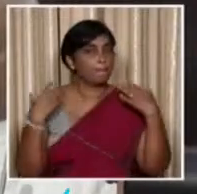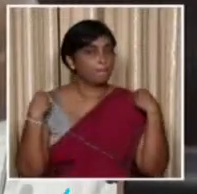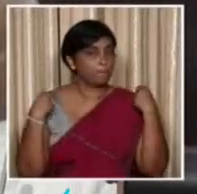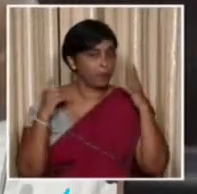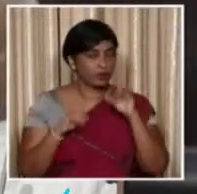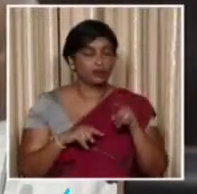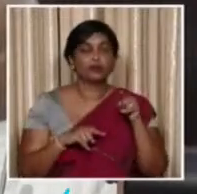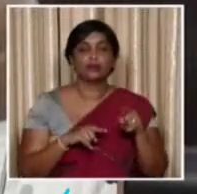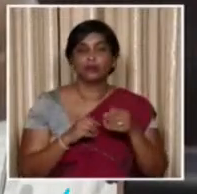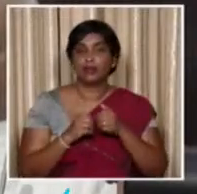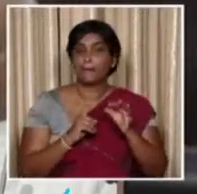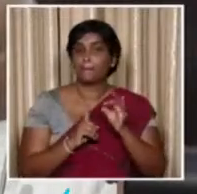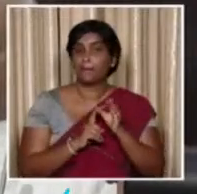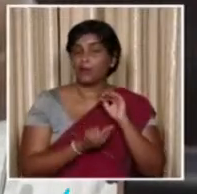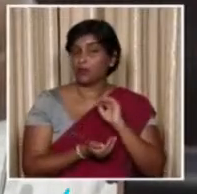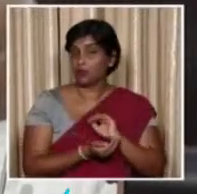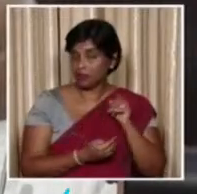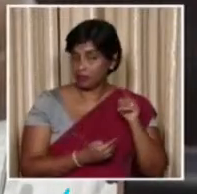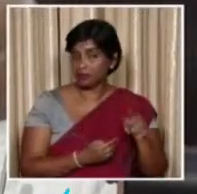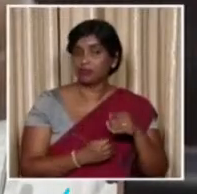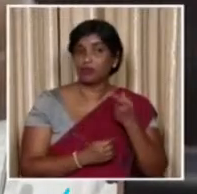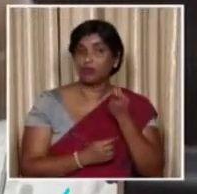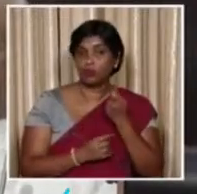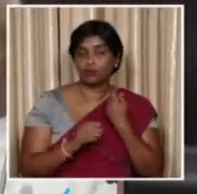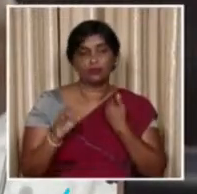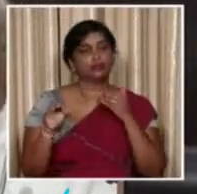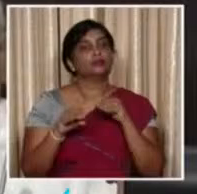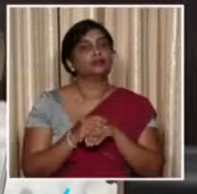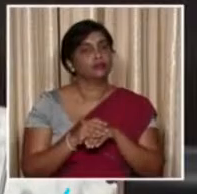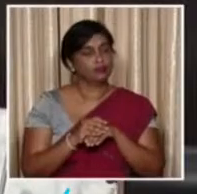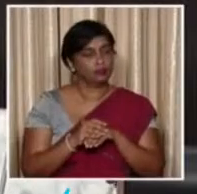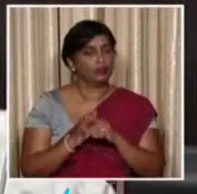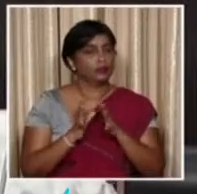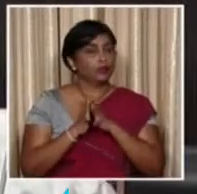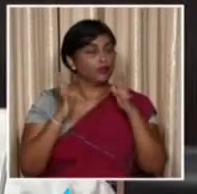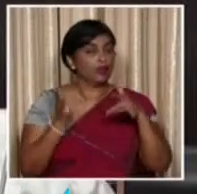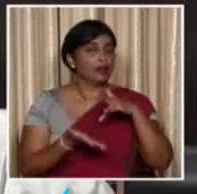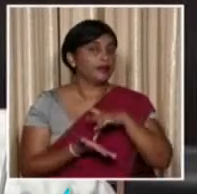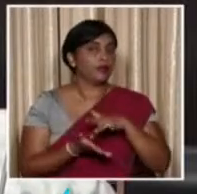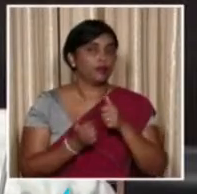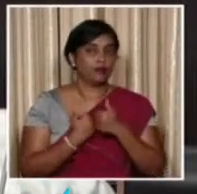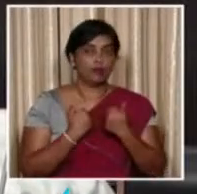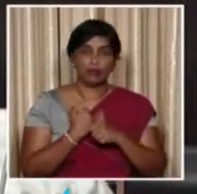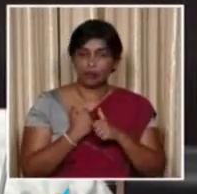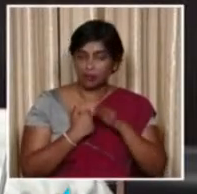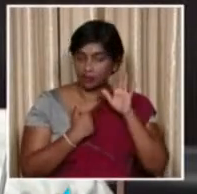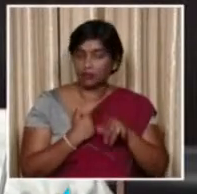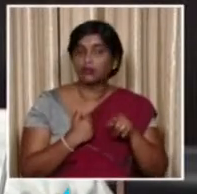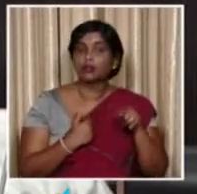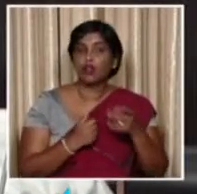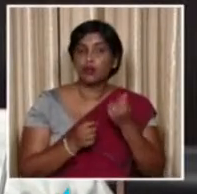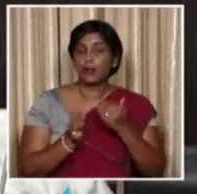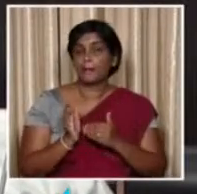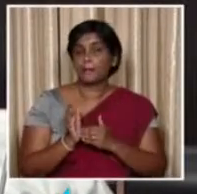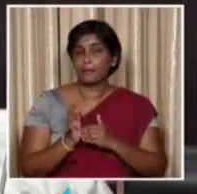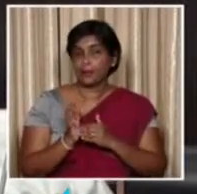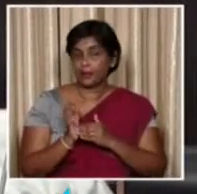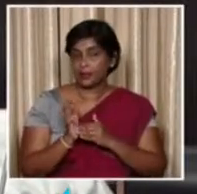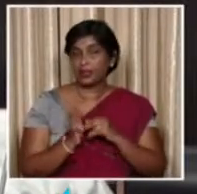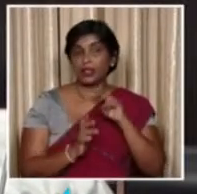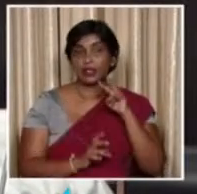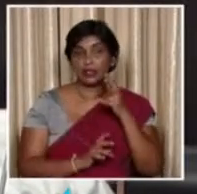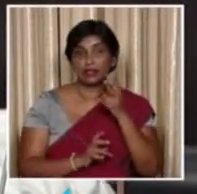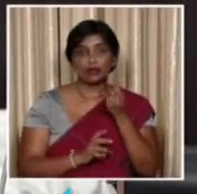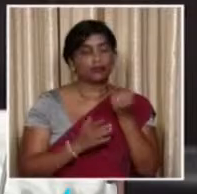සහිතව පෞද්ගලික අංශයේද මූල්‍ය සහභාගීත්වයෙන් විශාල නගරයක් නිර්මාණය කිරීම සඳහා රුපියල් මිලියන